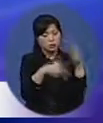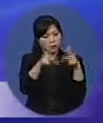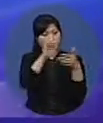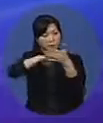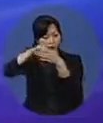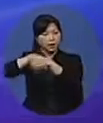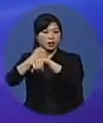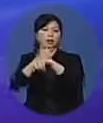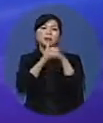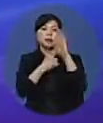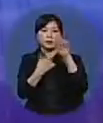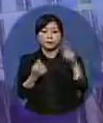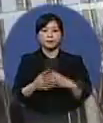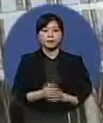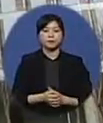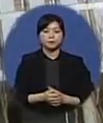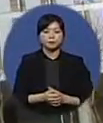했습니다.